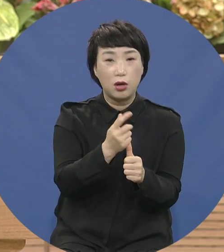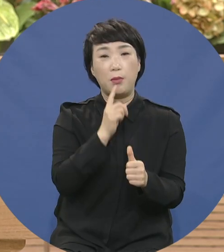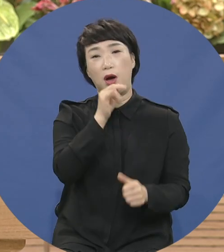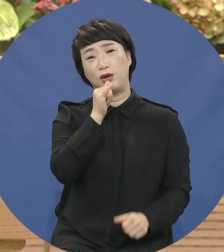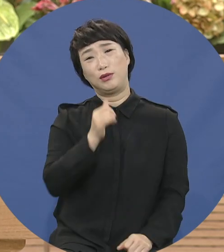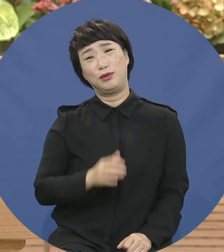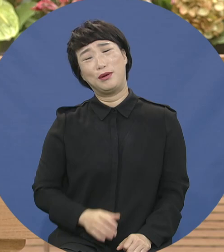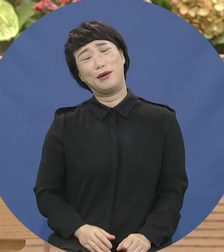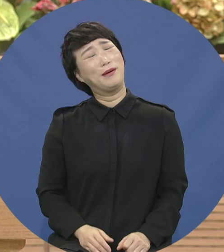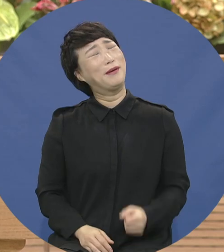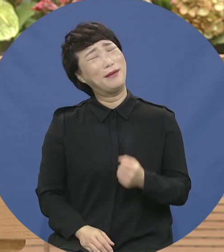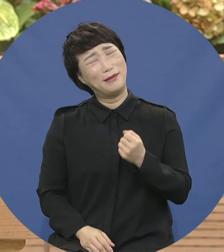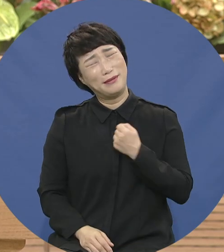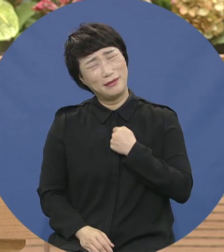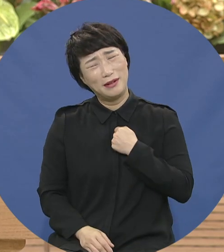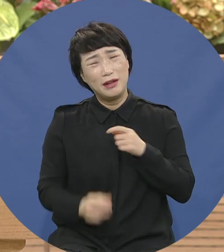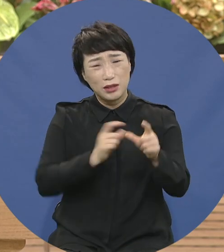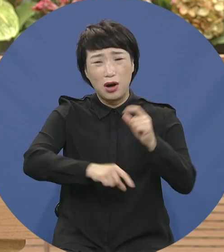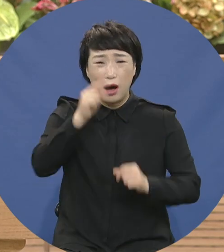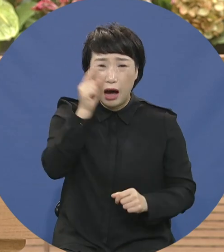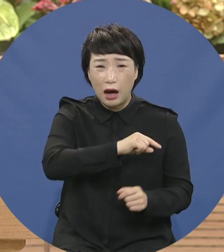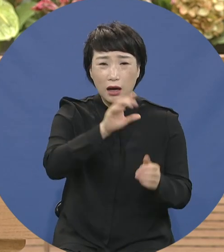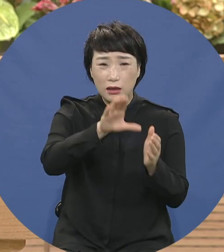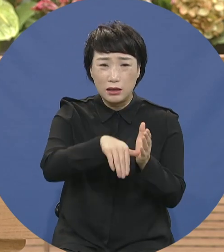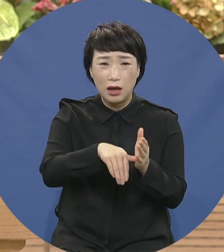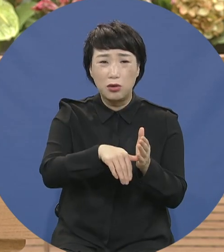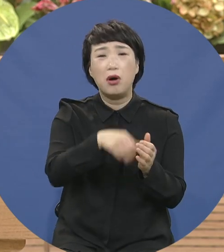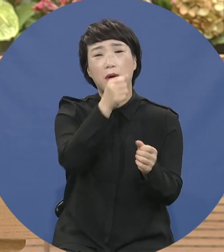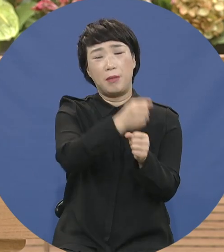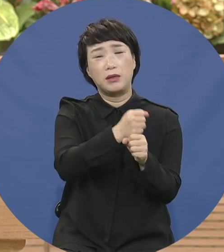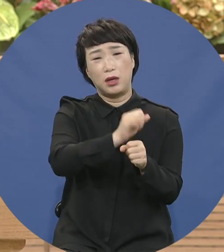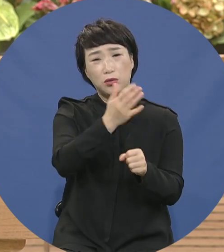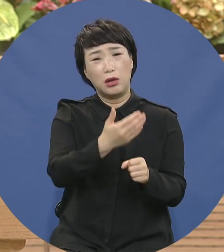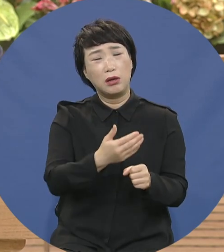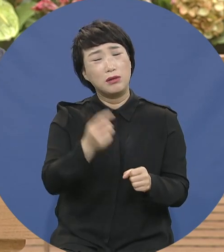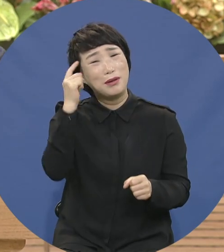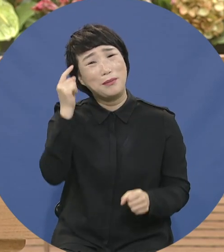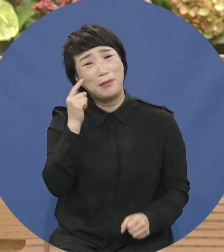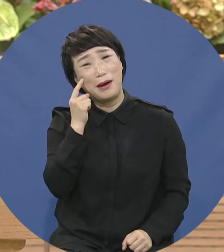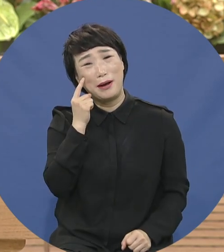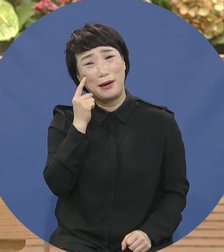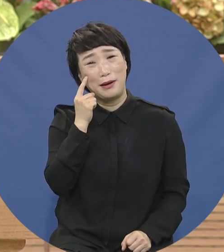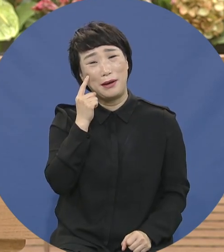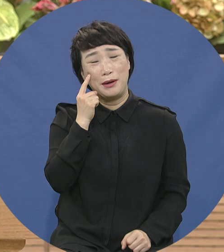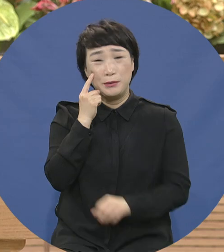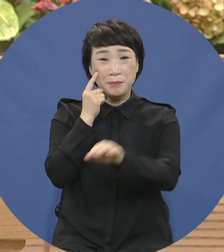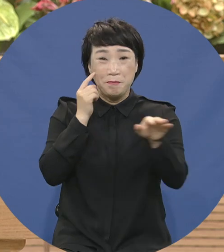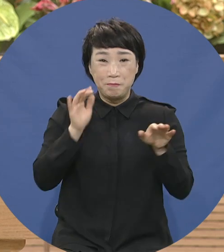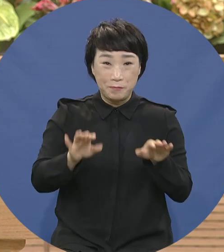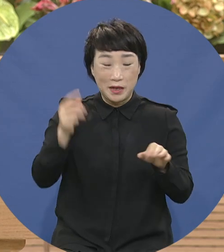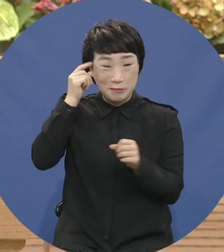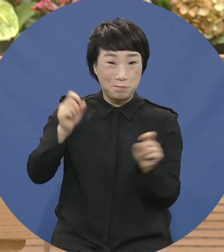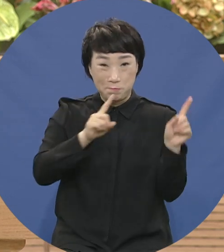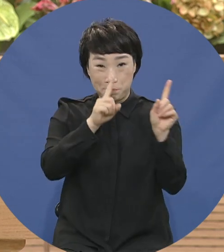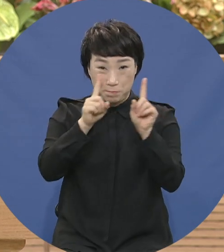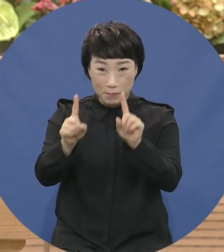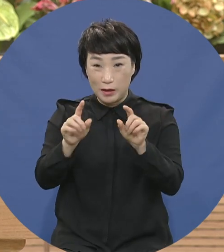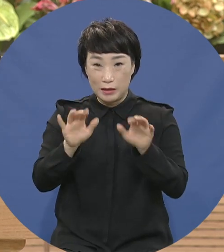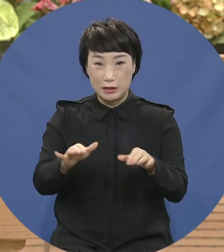했더니 얼마나 다 악한 때가 만들어지는가를 잘 봐라 그 말이오. 우리가 정신 바짝